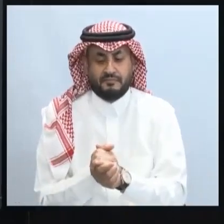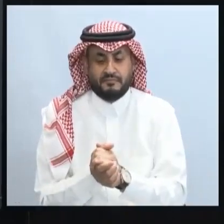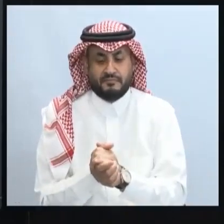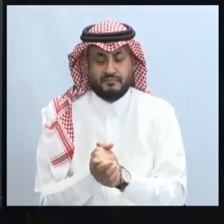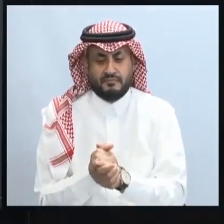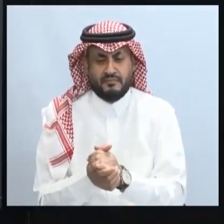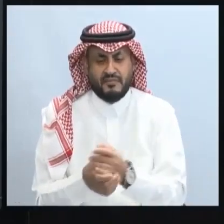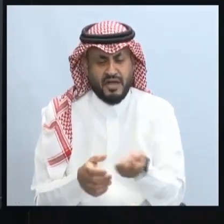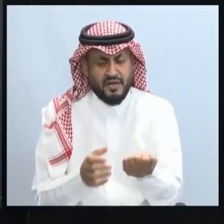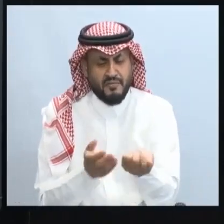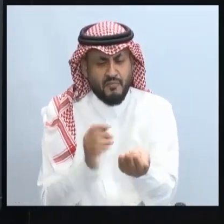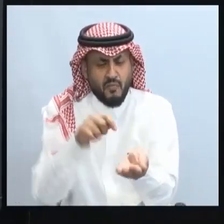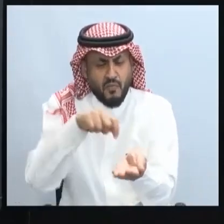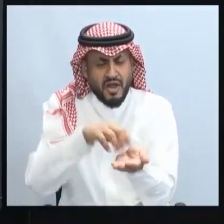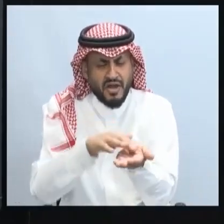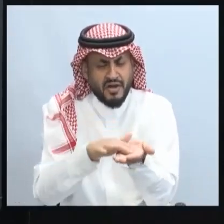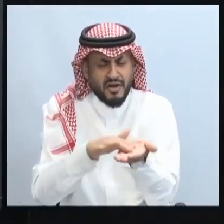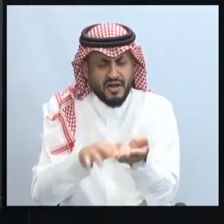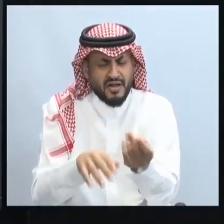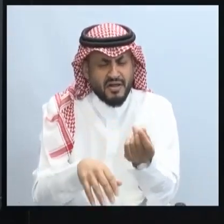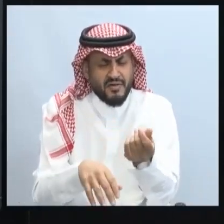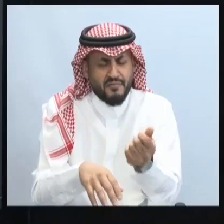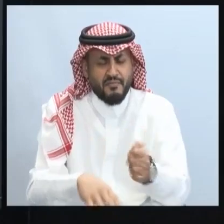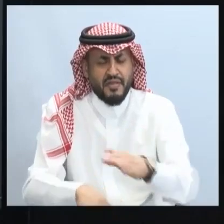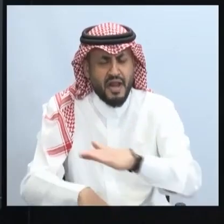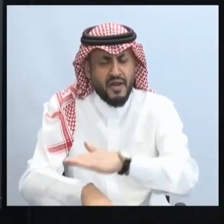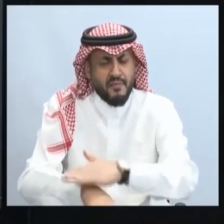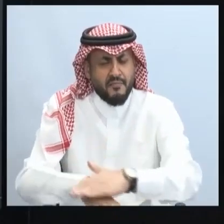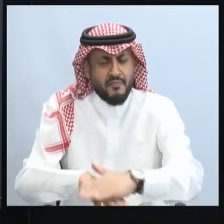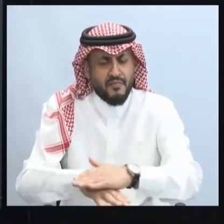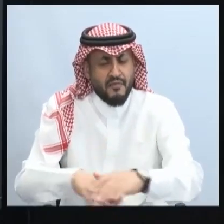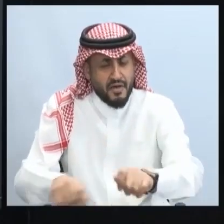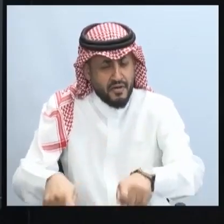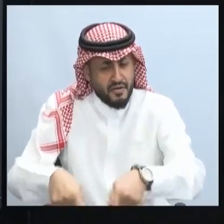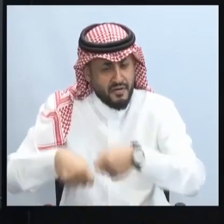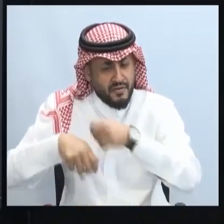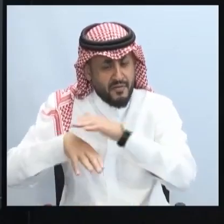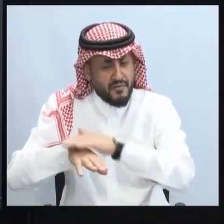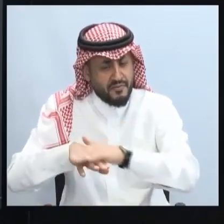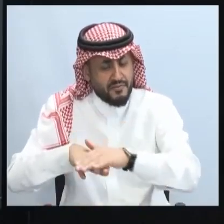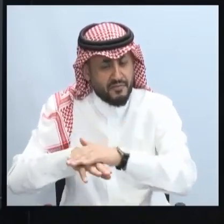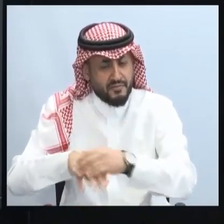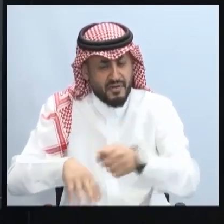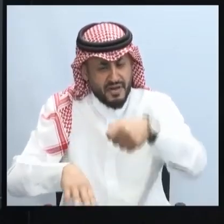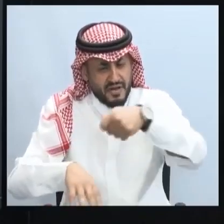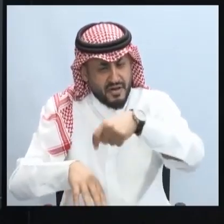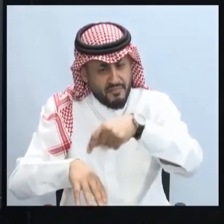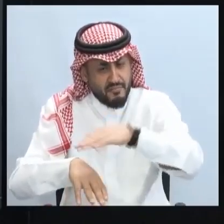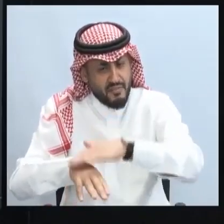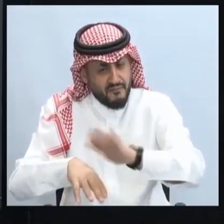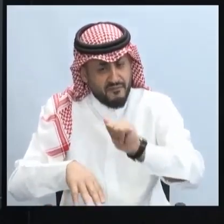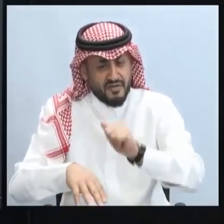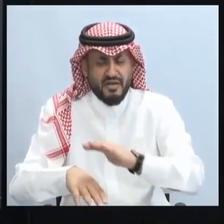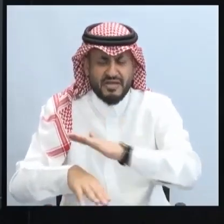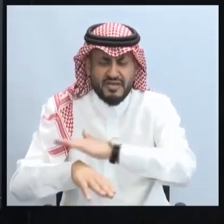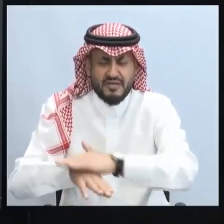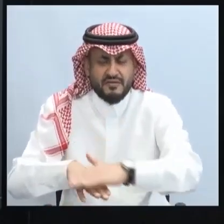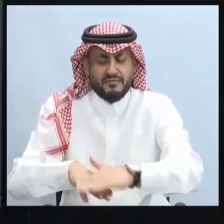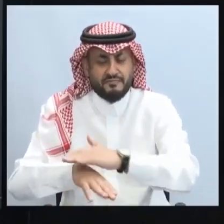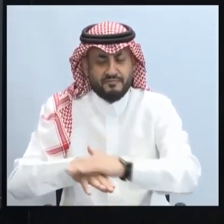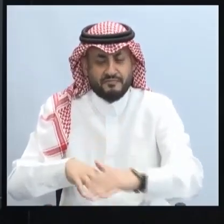بتبليل اليد تبليلا يسيرا حتى لا يغسل هذا الخوف ولا يغسل هذا الشراب